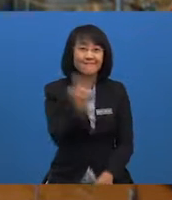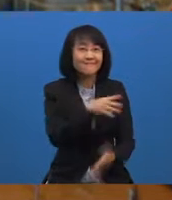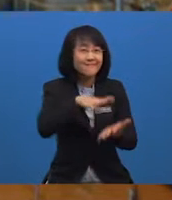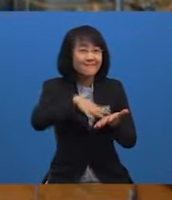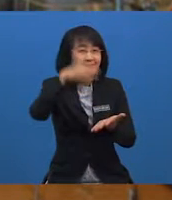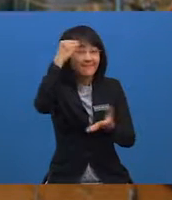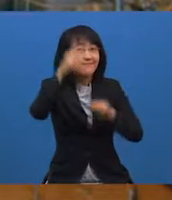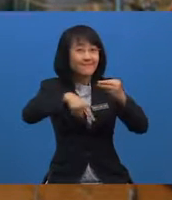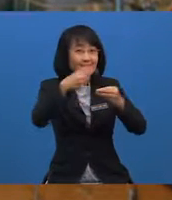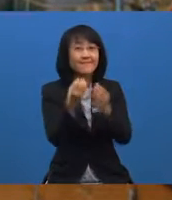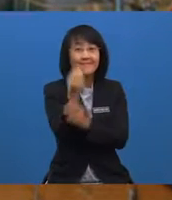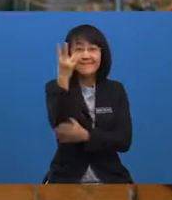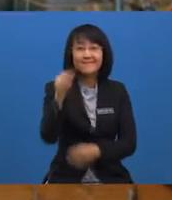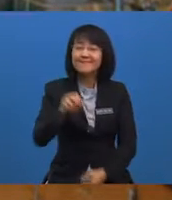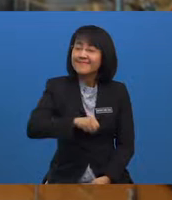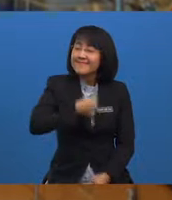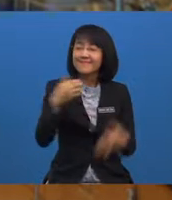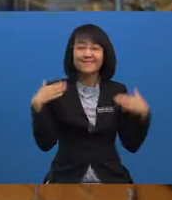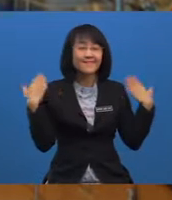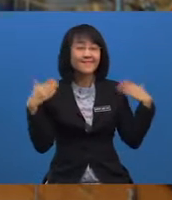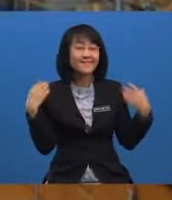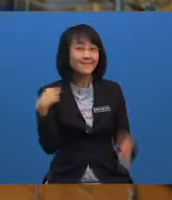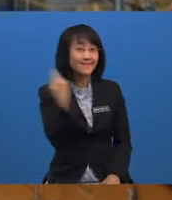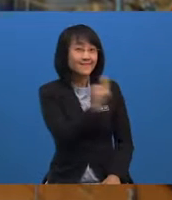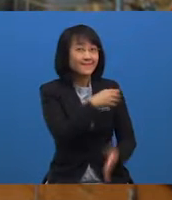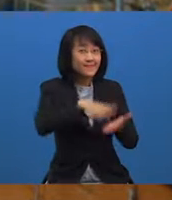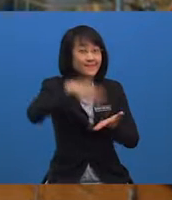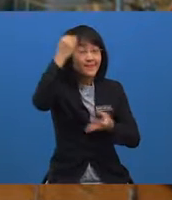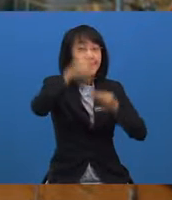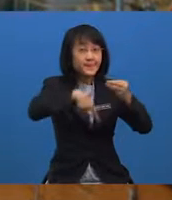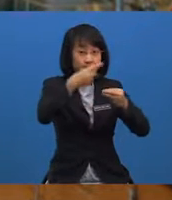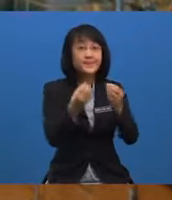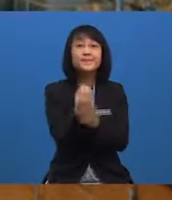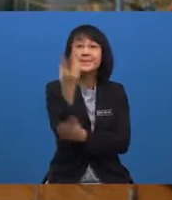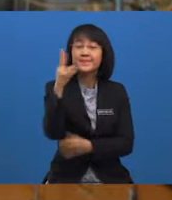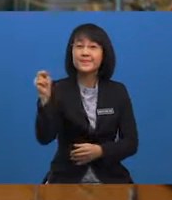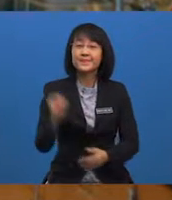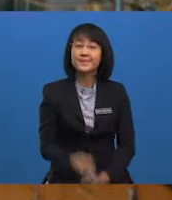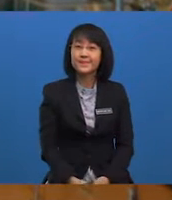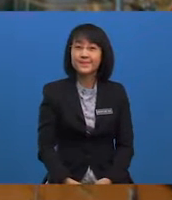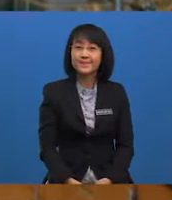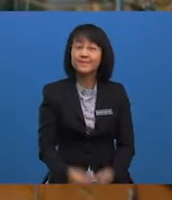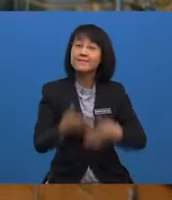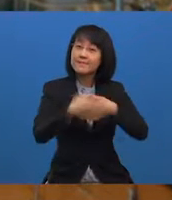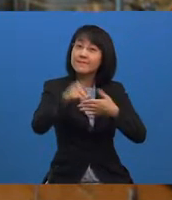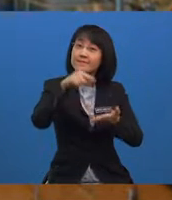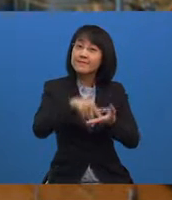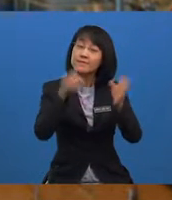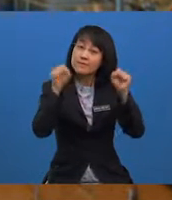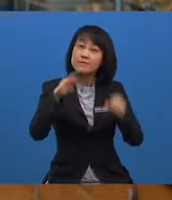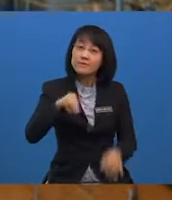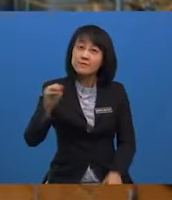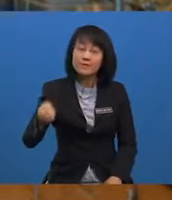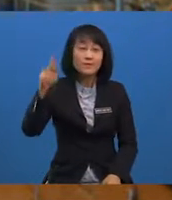pelajari tentang tumbuhan, kan? Seronok betul bila kita belajar tentang tumbuhan. Lepas ini, bolehlah murid-murid kenal